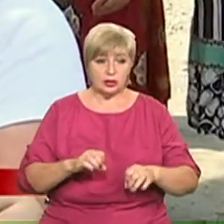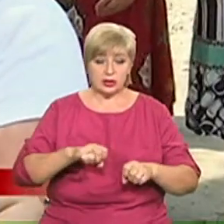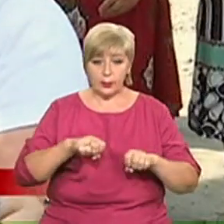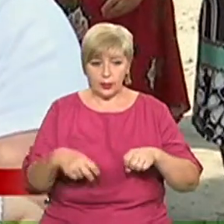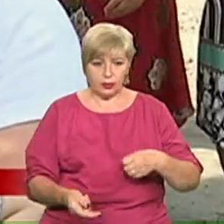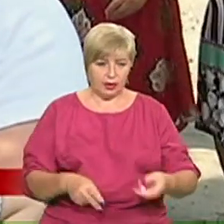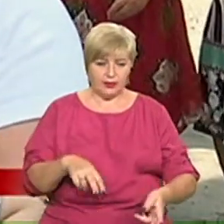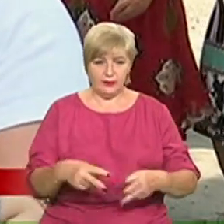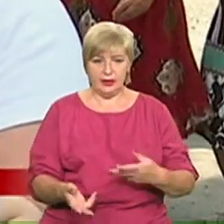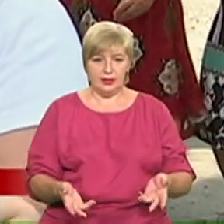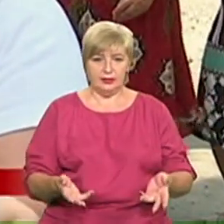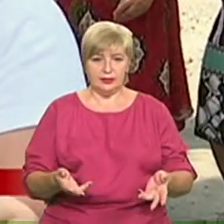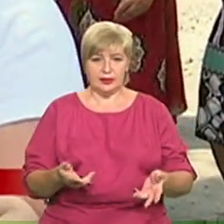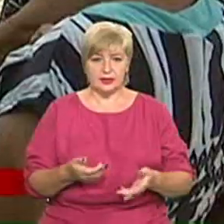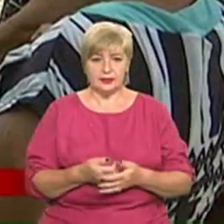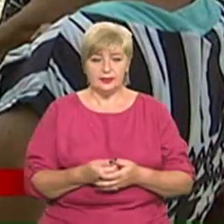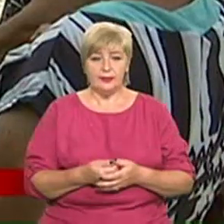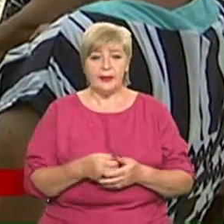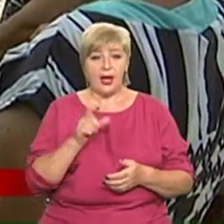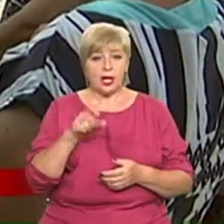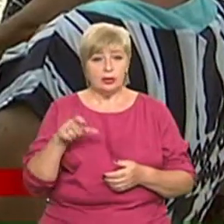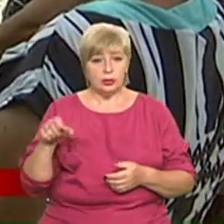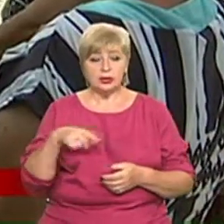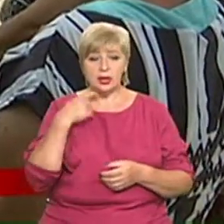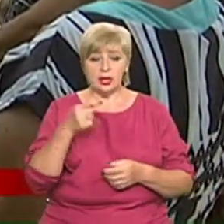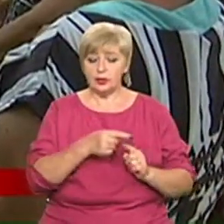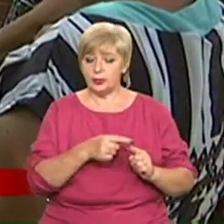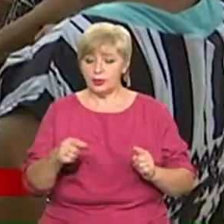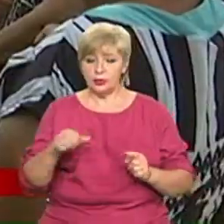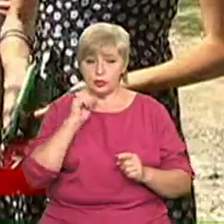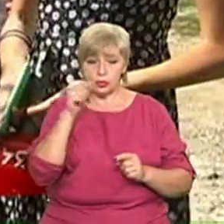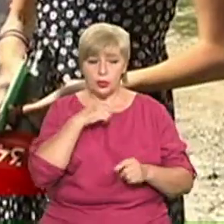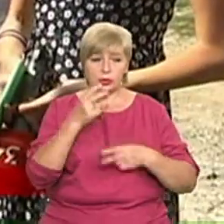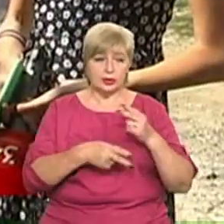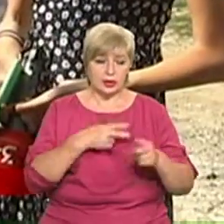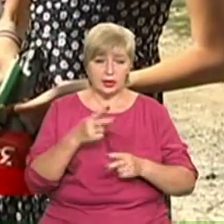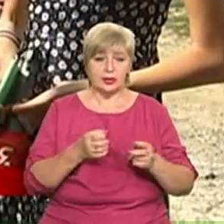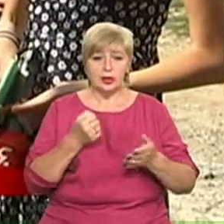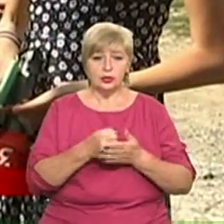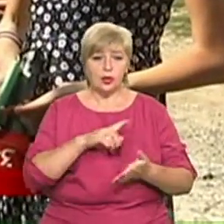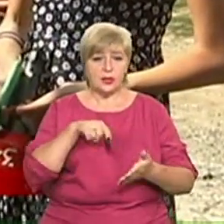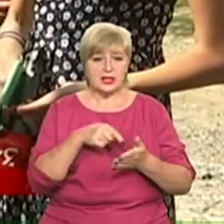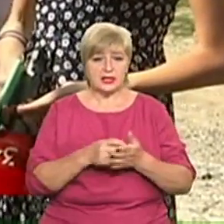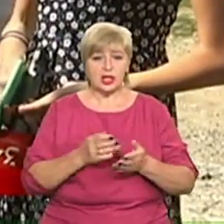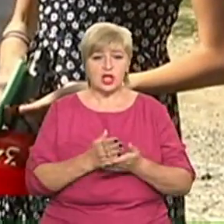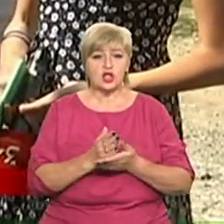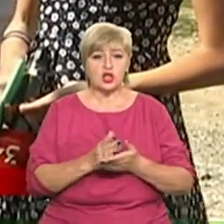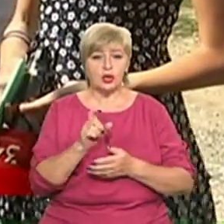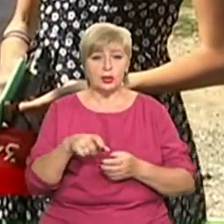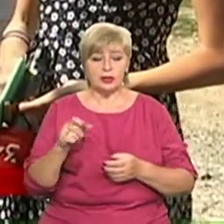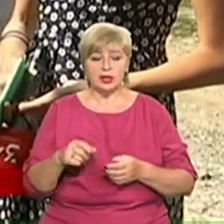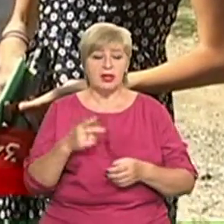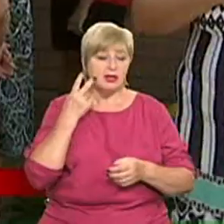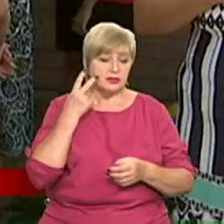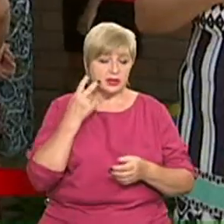коляску покупать, чтобы колеса были как в танке. Люди кажуть, упродовж року скаржилися до міських чиновників та весь цей час